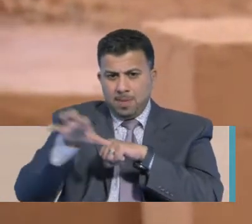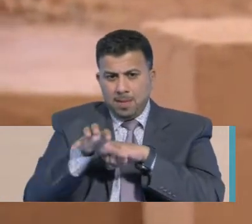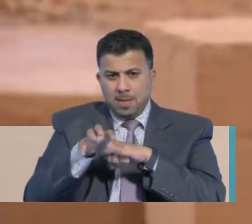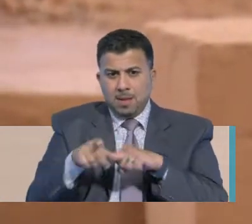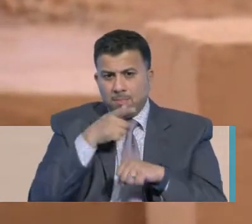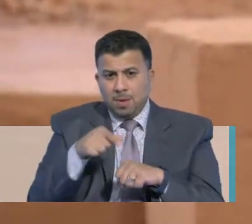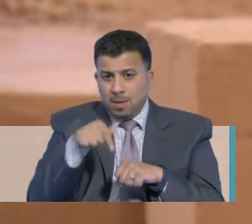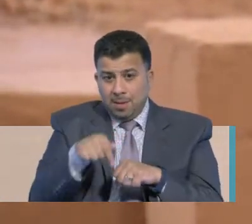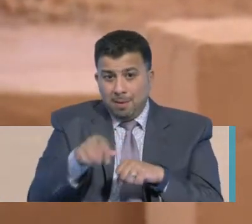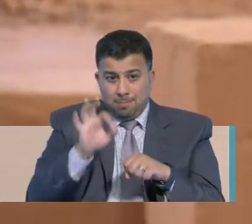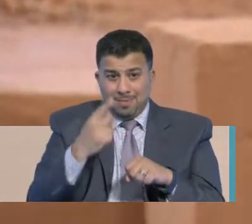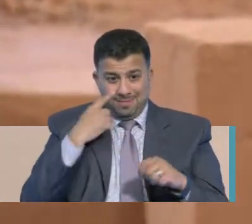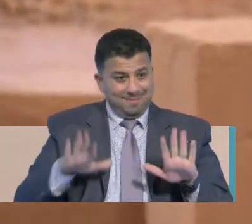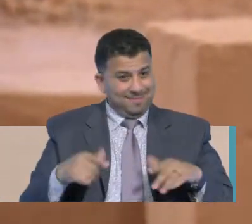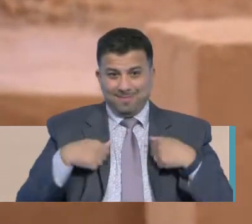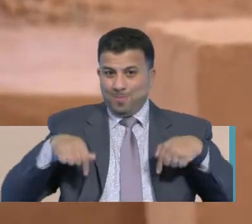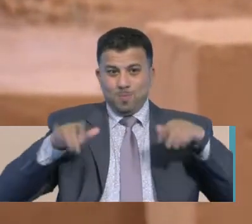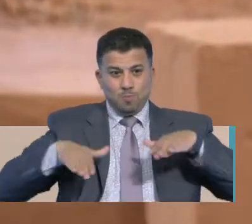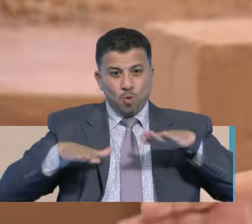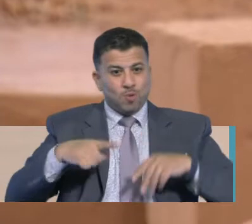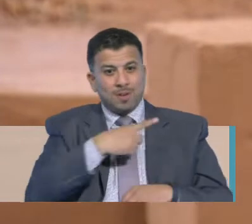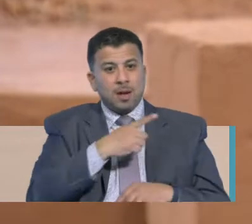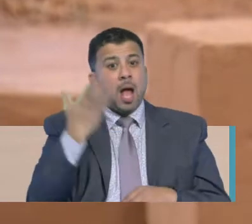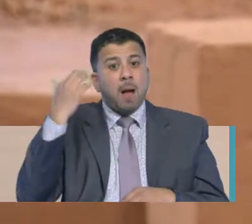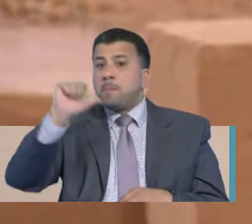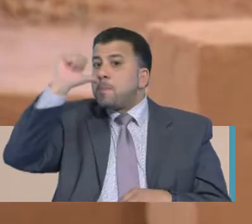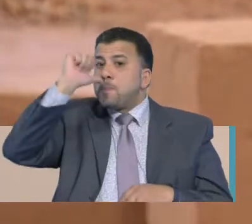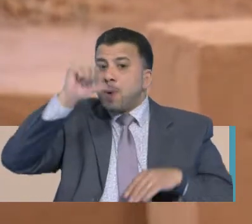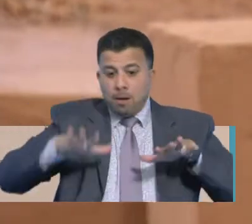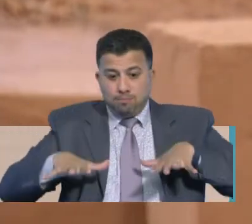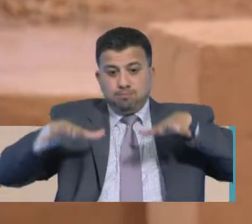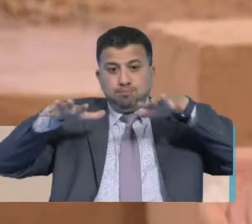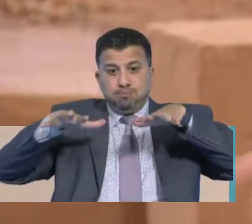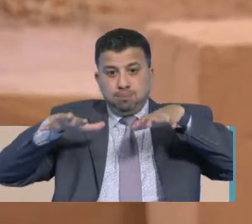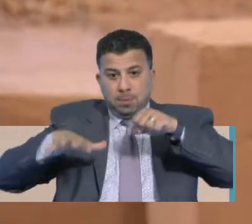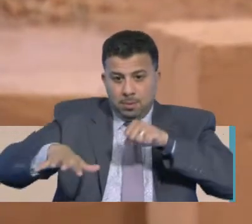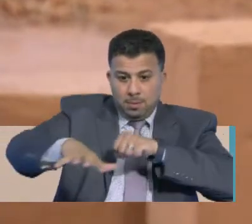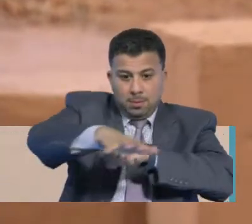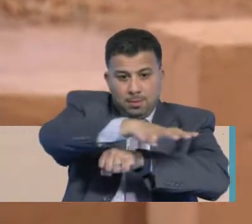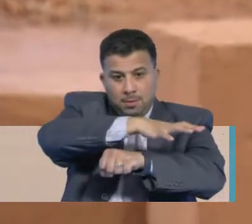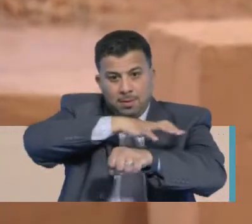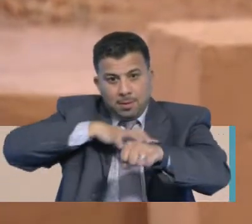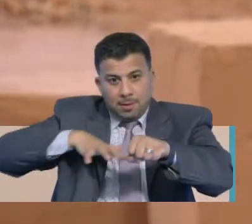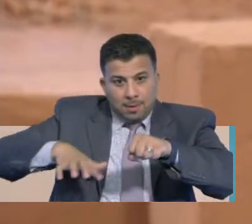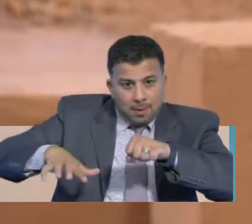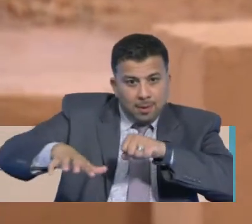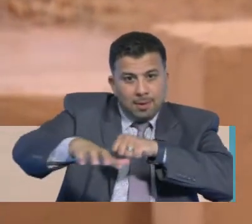هذا كان غاطس في البحر وهي جاية وتمشي لفت 3 مرات في الطريق،